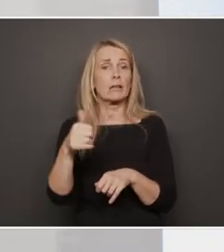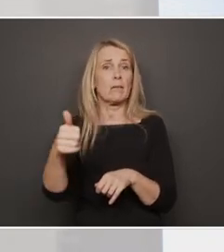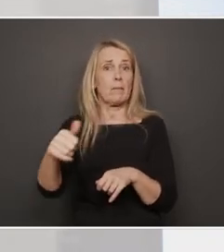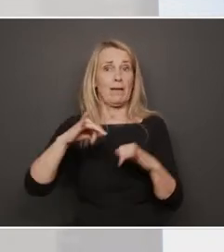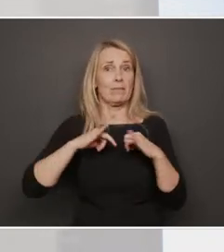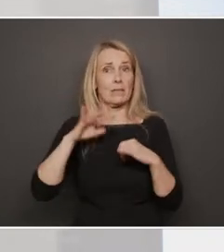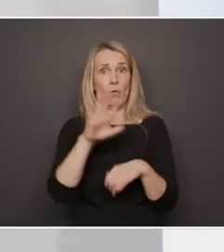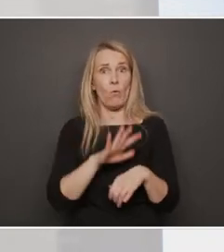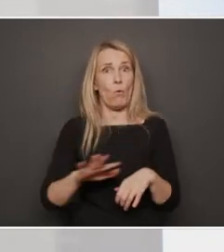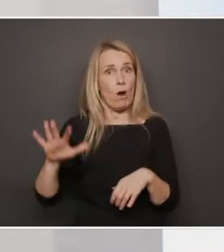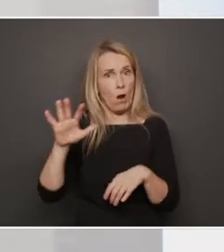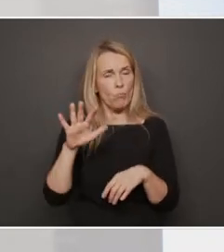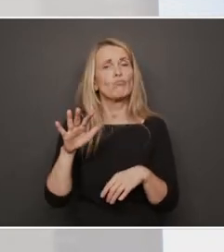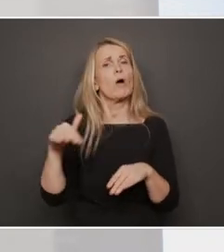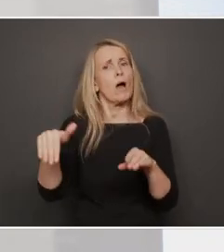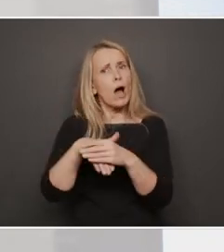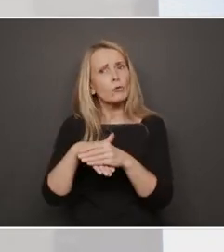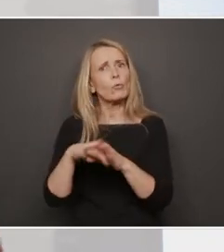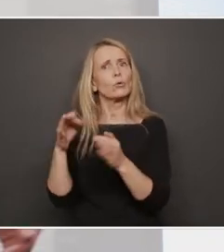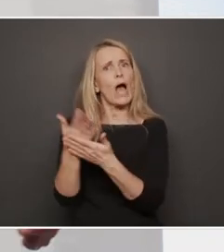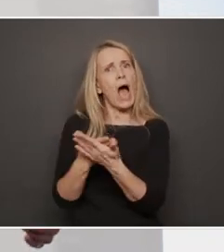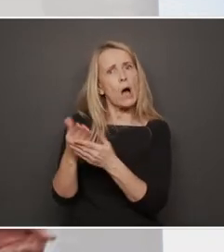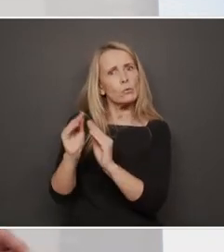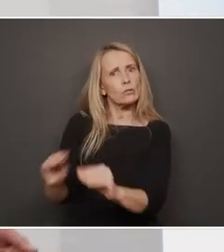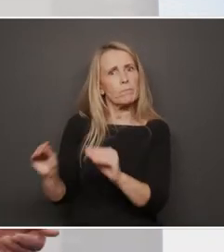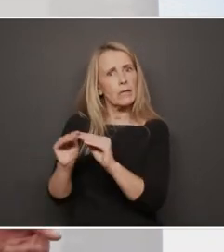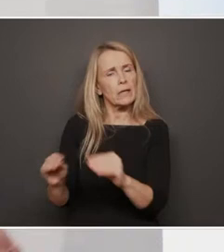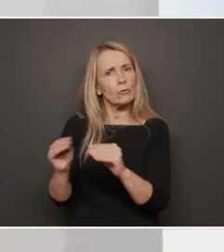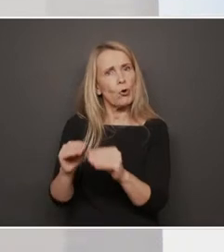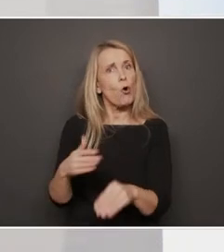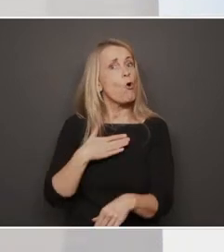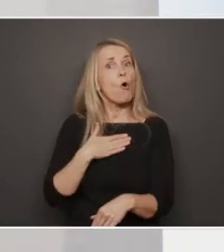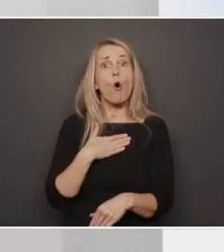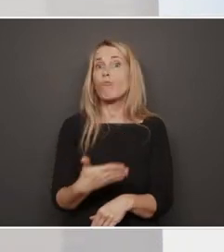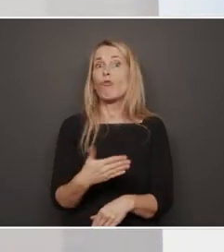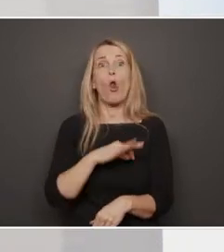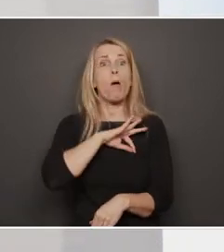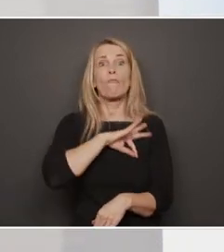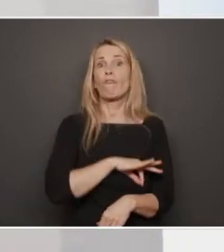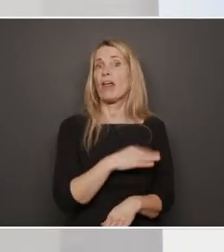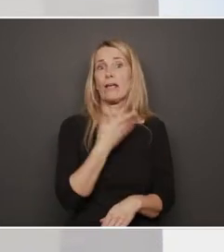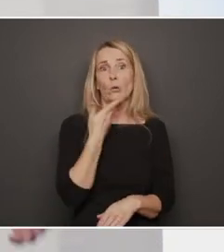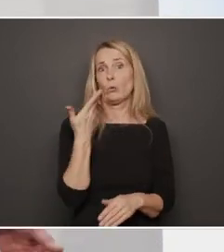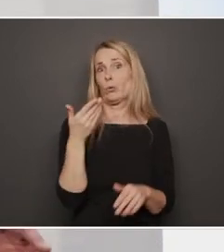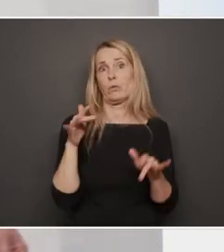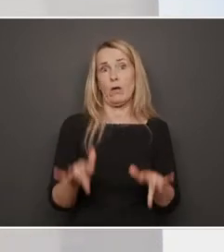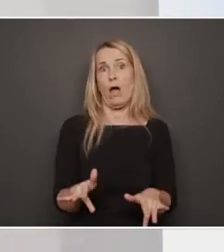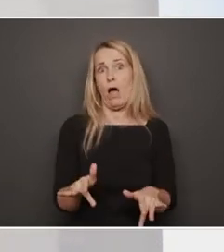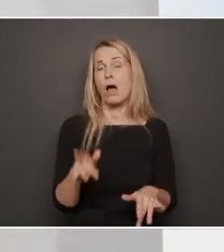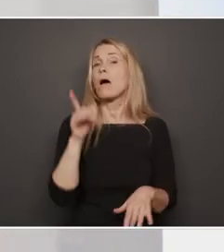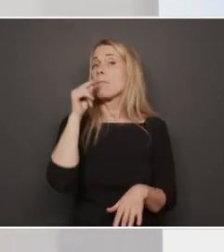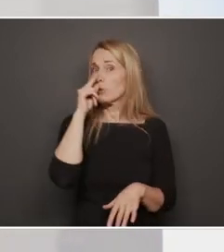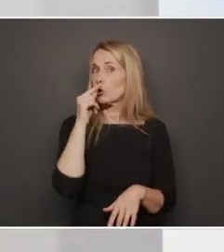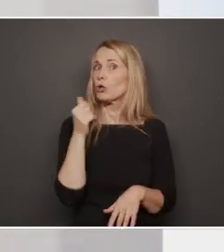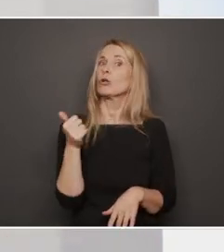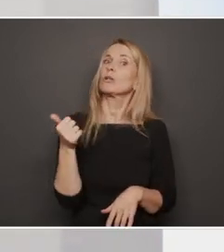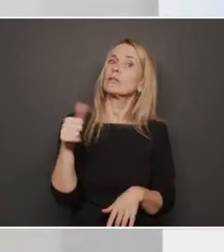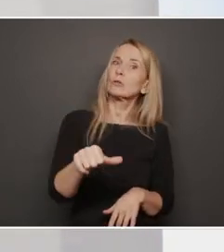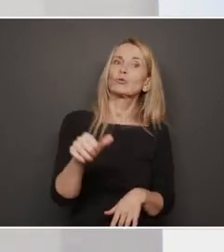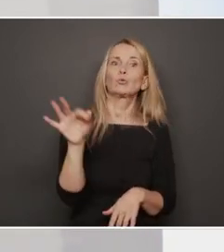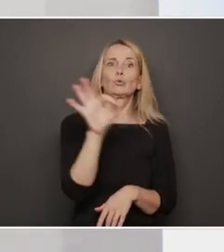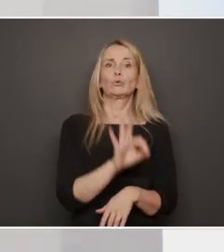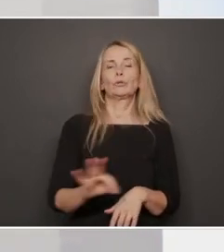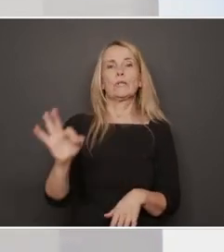Tirol, die beschäftigen und ausbilden, obwohl sie dieser Pflicht gar nicht unterliegen. Also ein zusätzliches Zeichen für